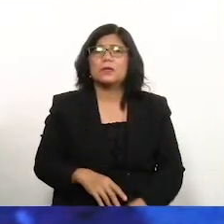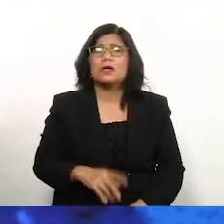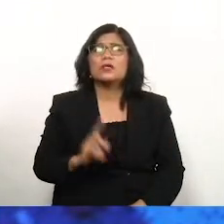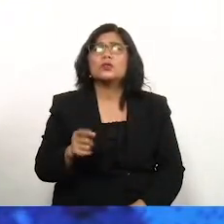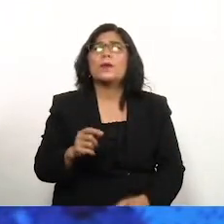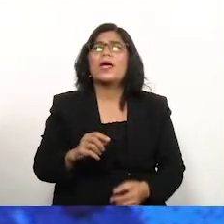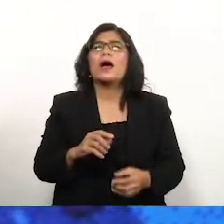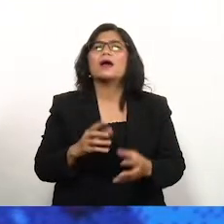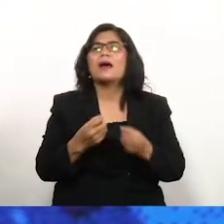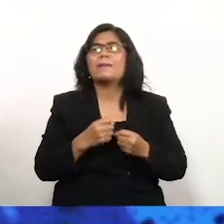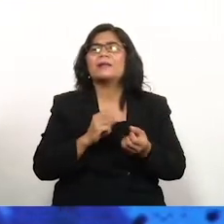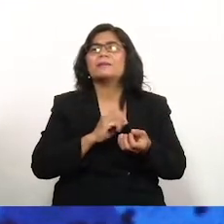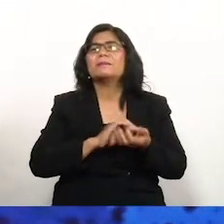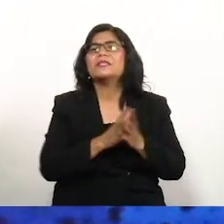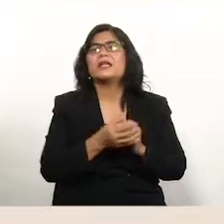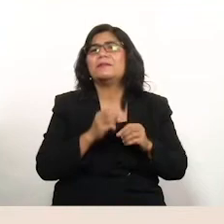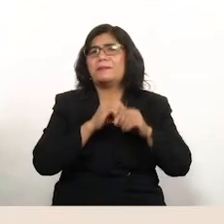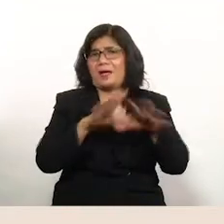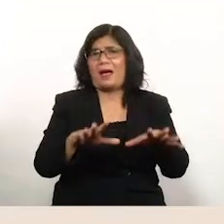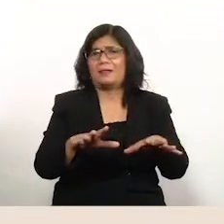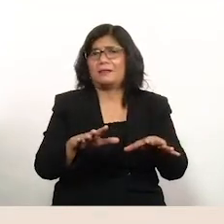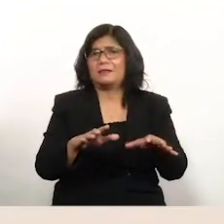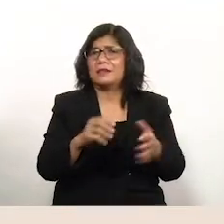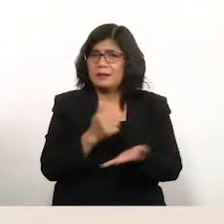Hai spek kita dapat menjadi berkat krik